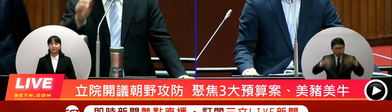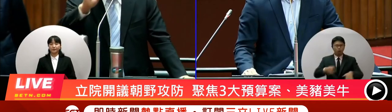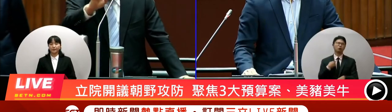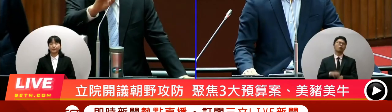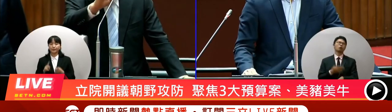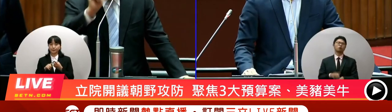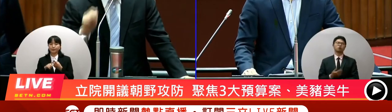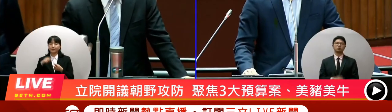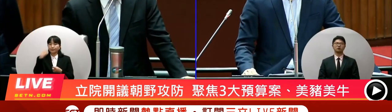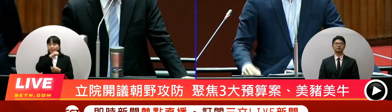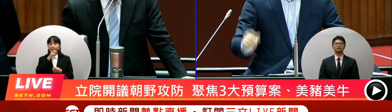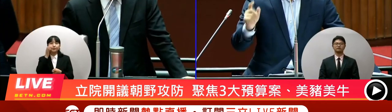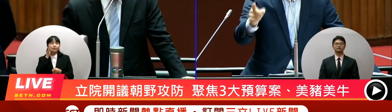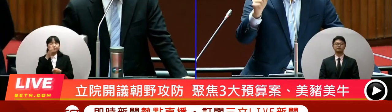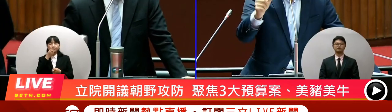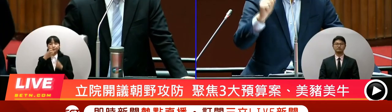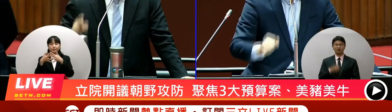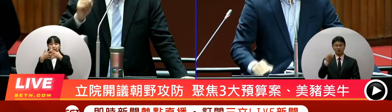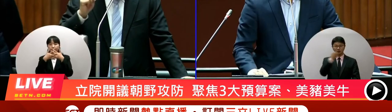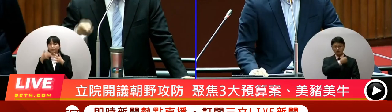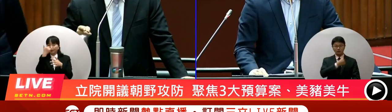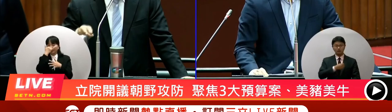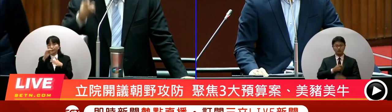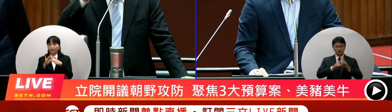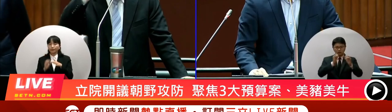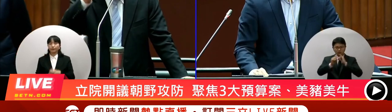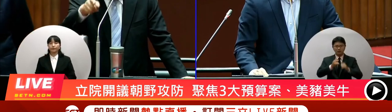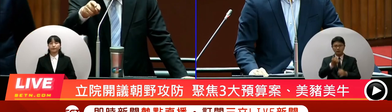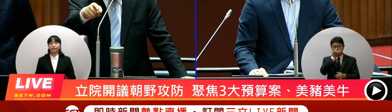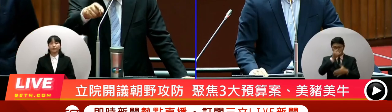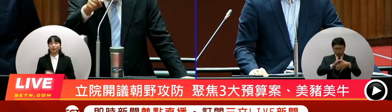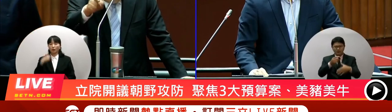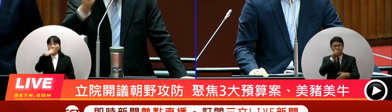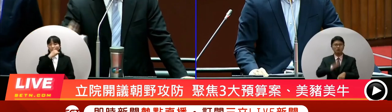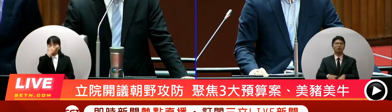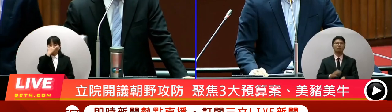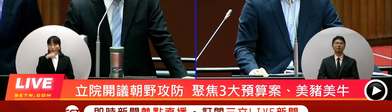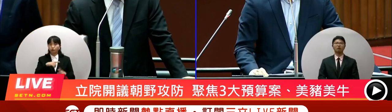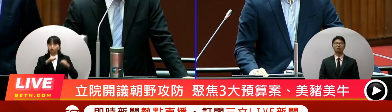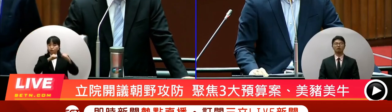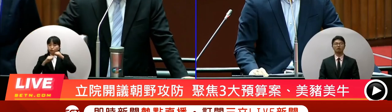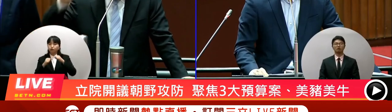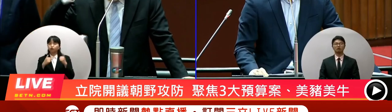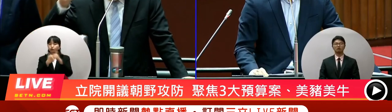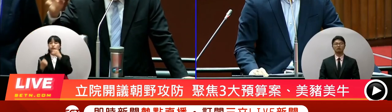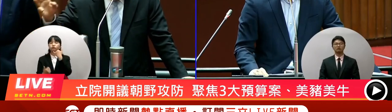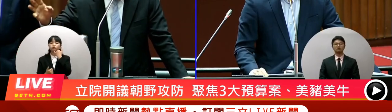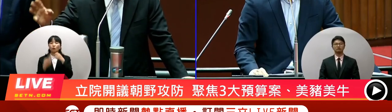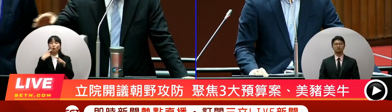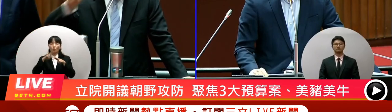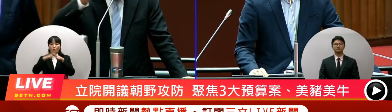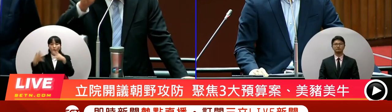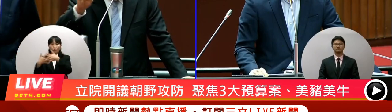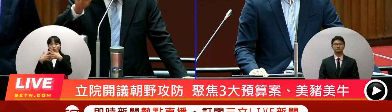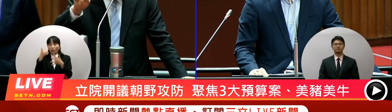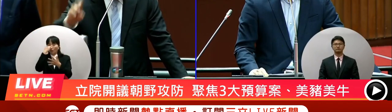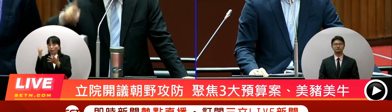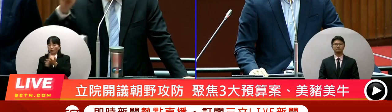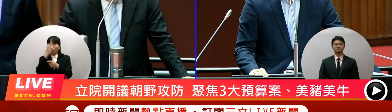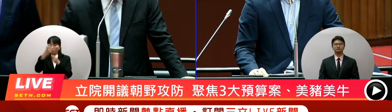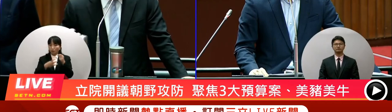对啊，台湾人不喜欢吃美国猪肉， 台湾人吃猪肉啊， 对，所以台湾的猪很有竞争力，开放美国猪肉30年